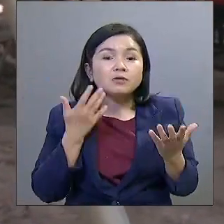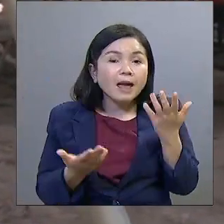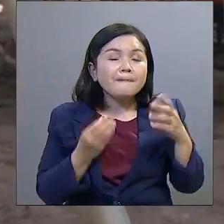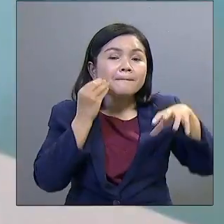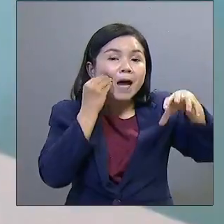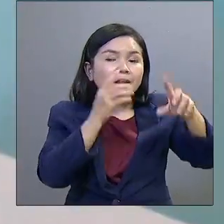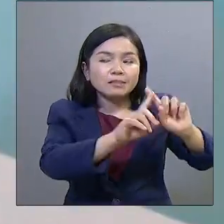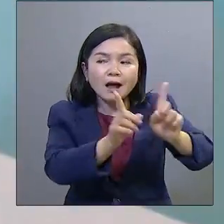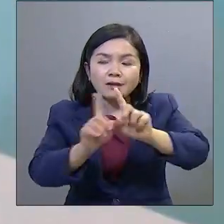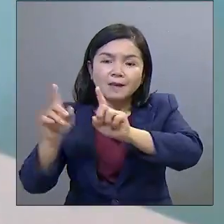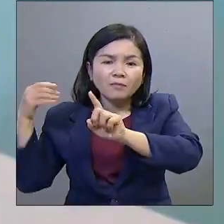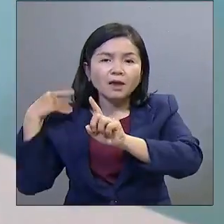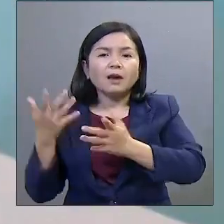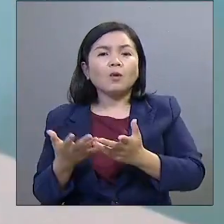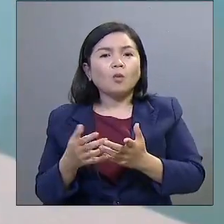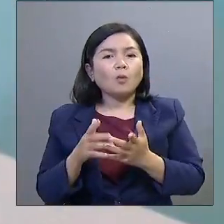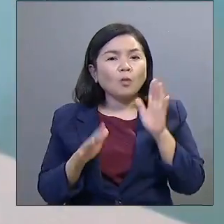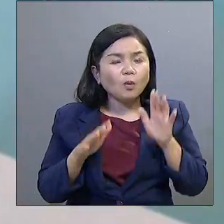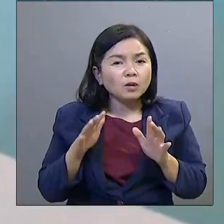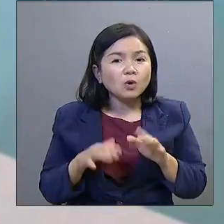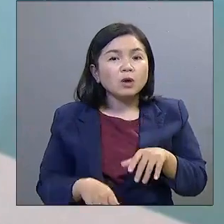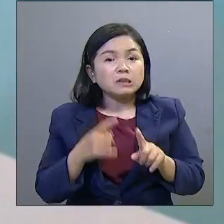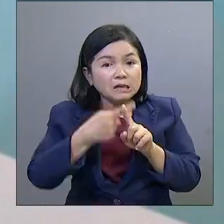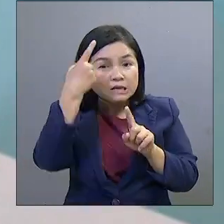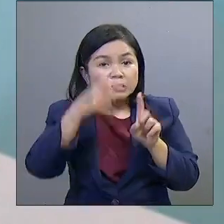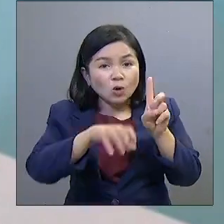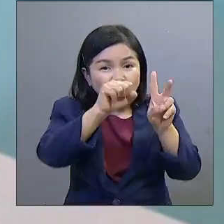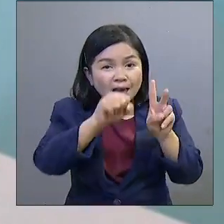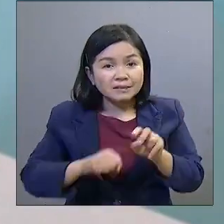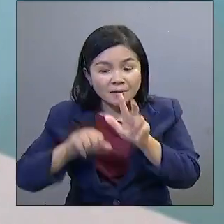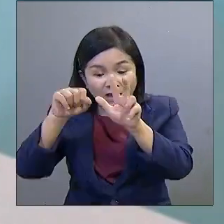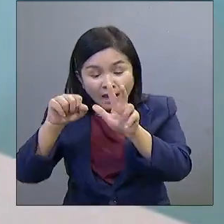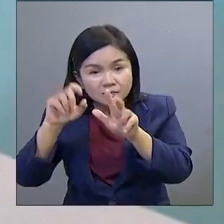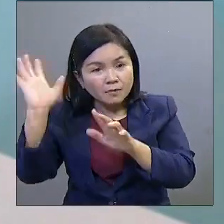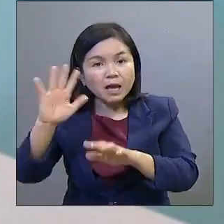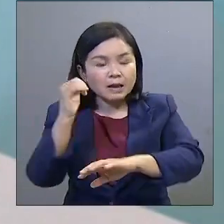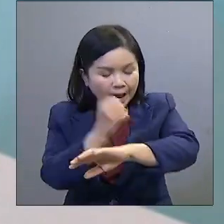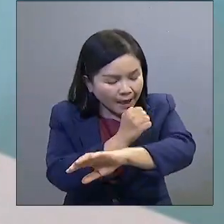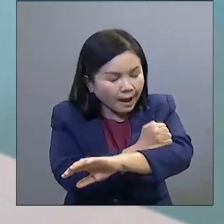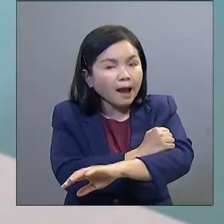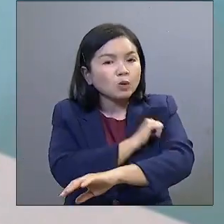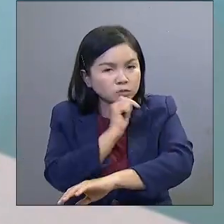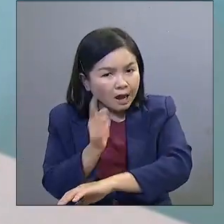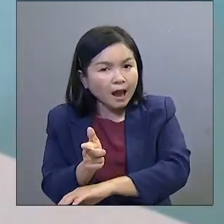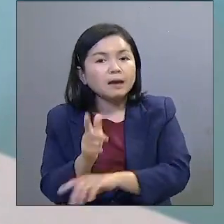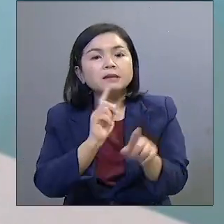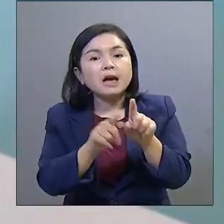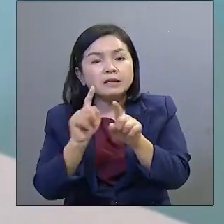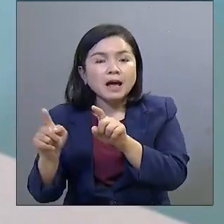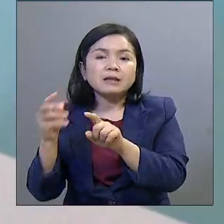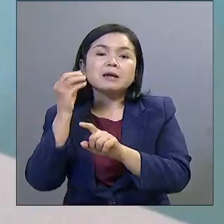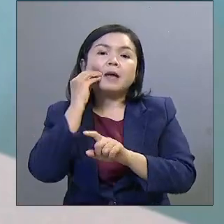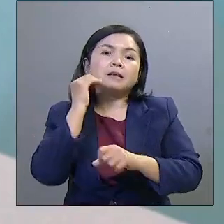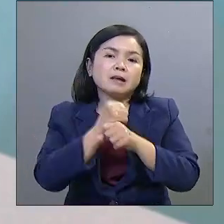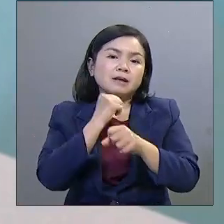ยคือโอ้โหถ้าเกิดจะบอกว่าหุ้ยเนี่ยเดือนละ 2-3 แสนเนี่ยรายได้ดีจังเลยเขามีค่าคนงานแล้วก็ในแต่ละเคสที่เกิดขึ้นเนี่ย